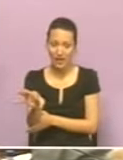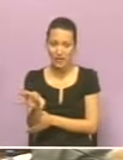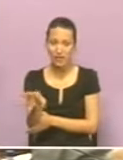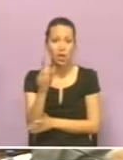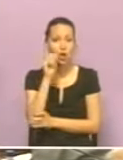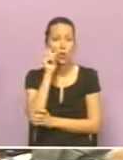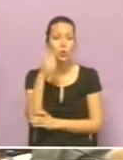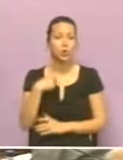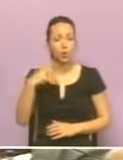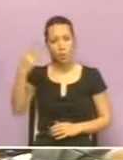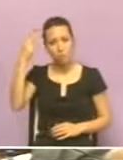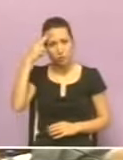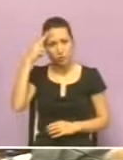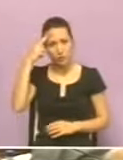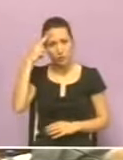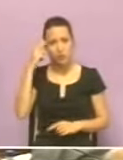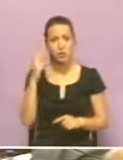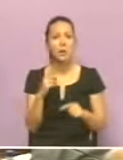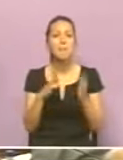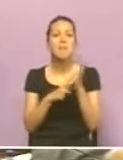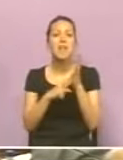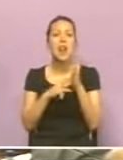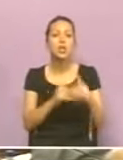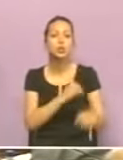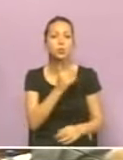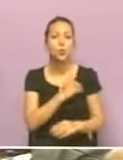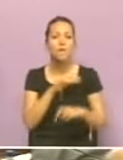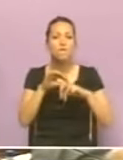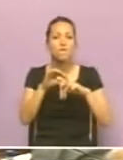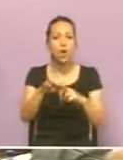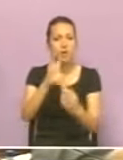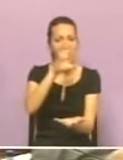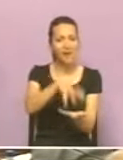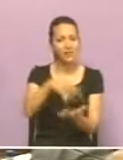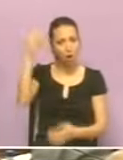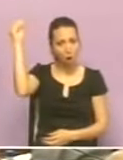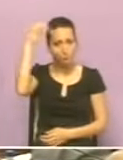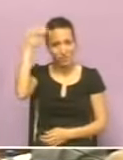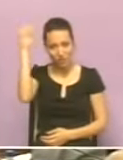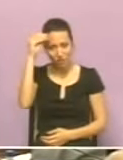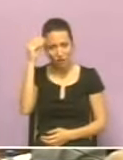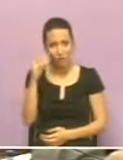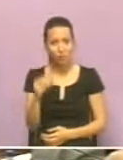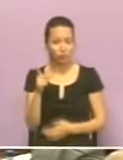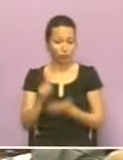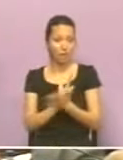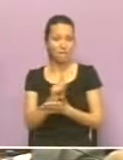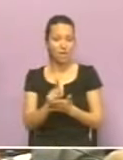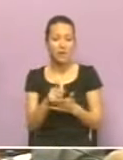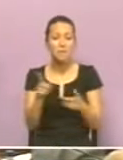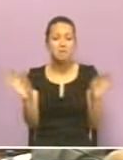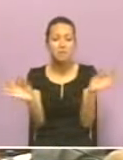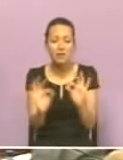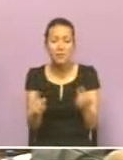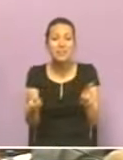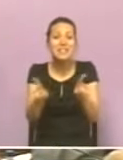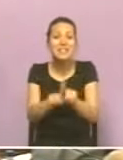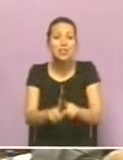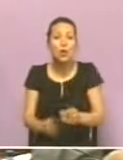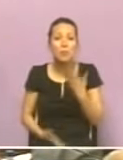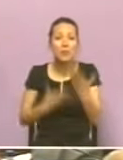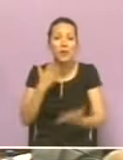Ljudi koje poznajem, tačnije Milan Đukić, vodio resor obrazovanja u to vreme i pripremio je isti ovakav predlog koji